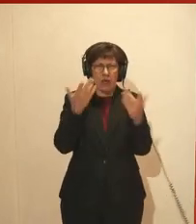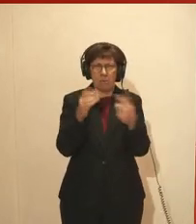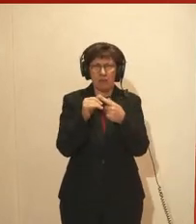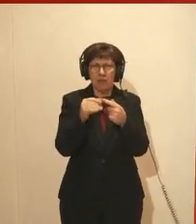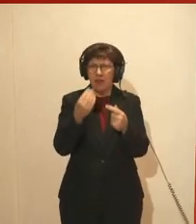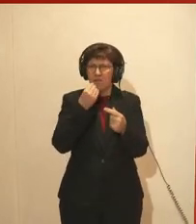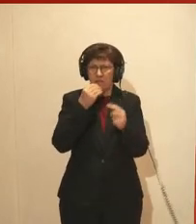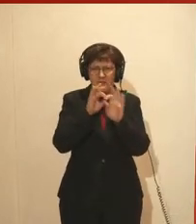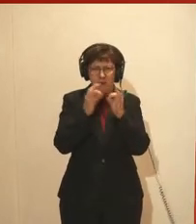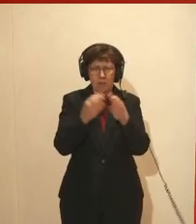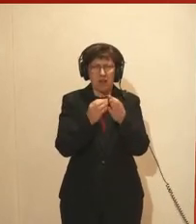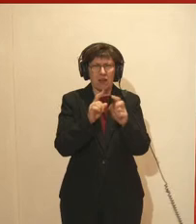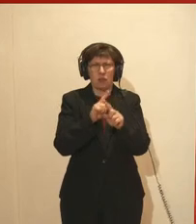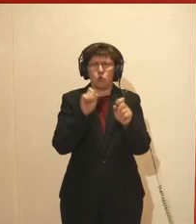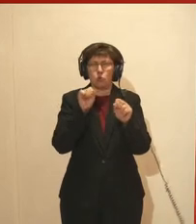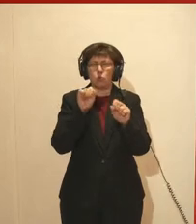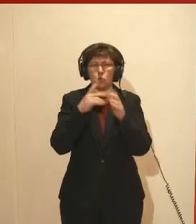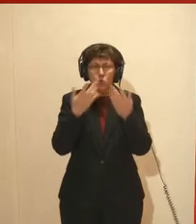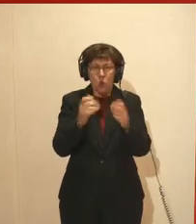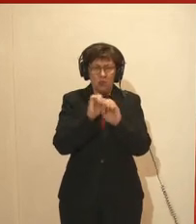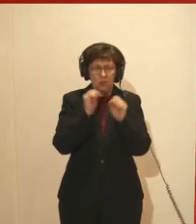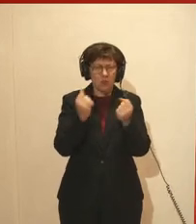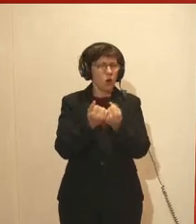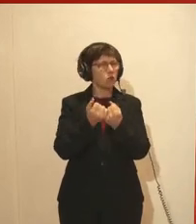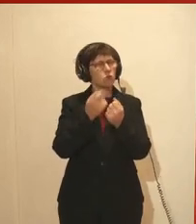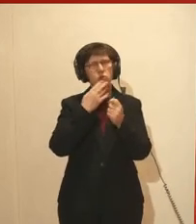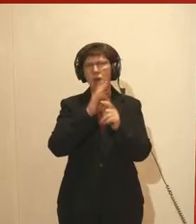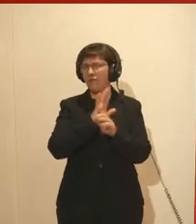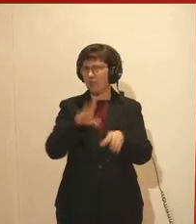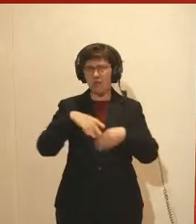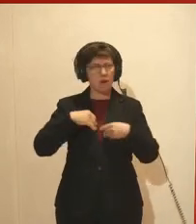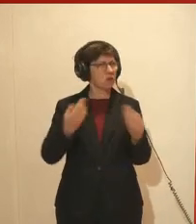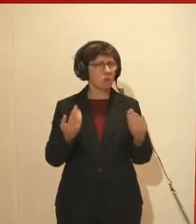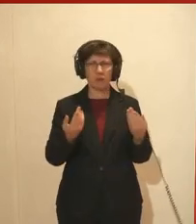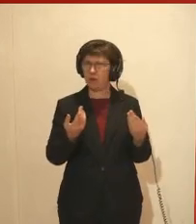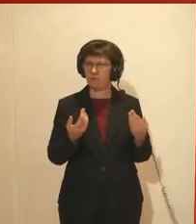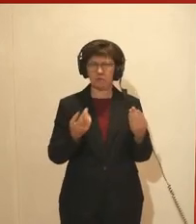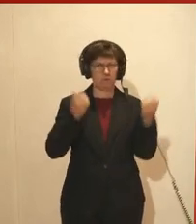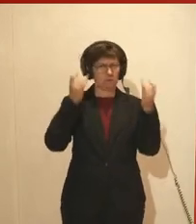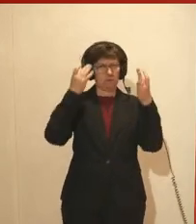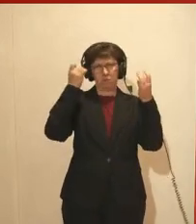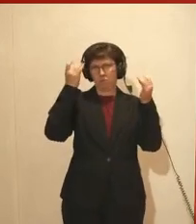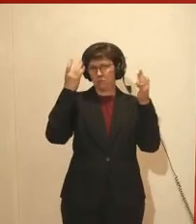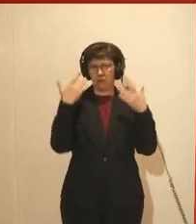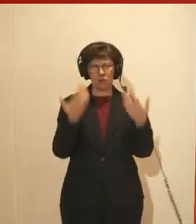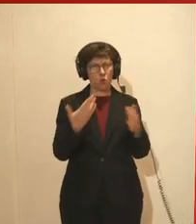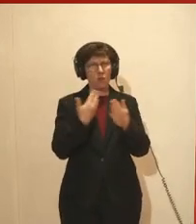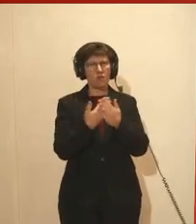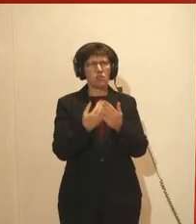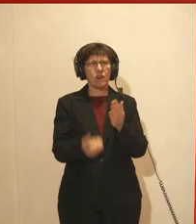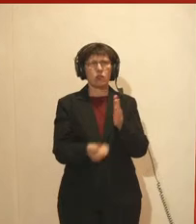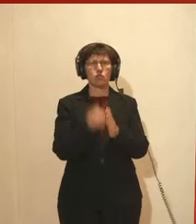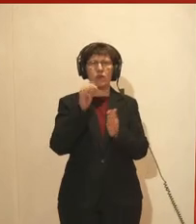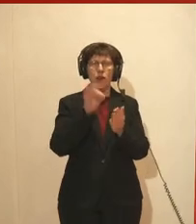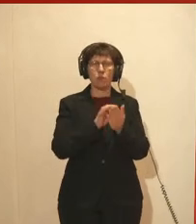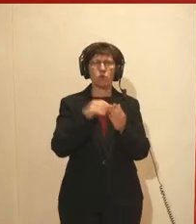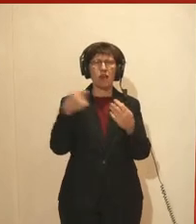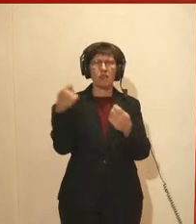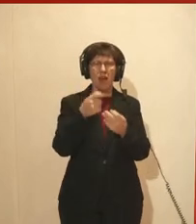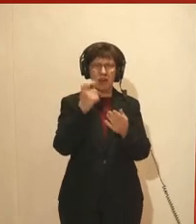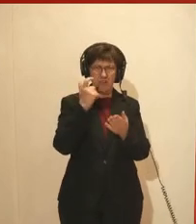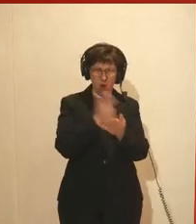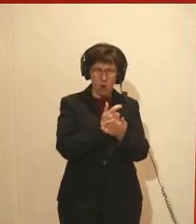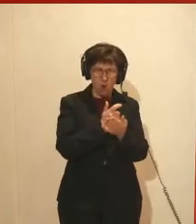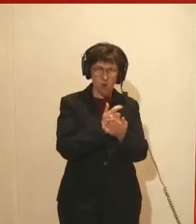zum ernähren der familie das ist ein zustand der uns nicht ruhen lassen kann und deswegen war der schwerpunkt zum einen auf den tariflöhnen